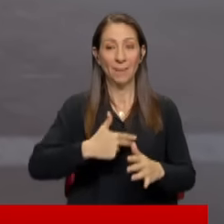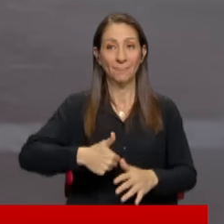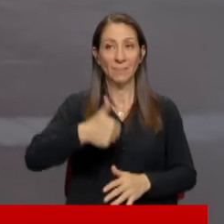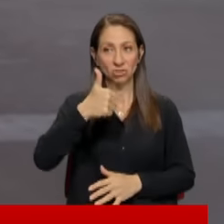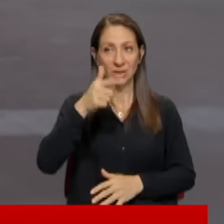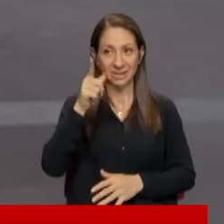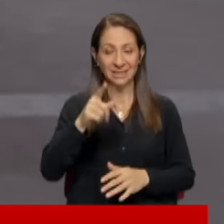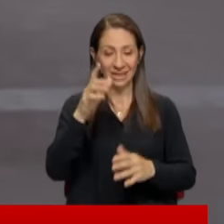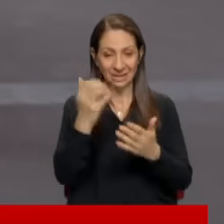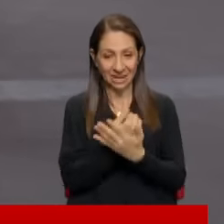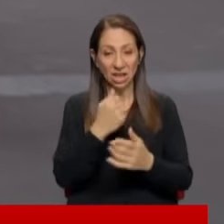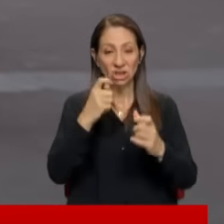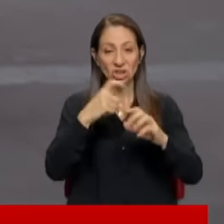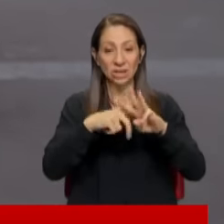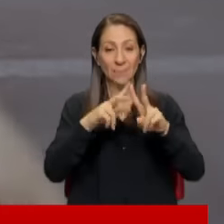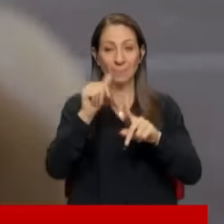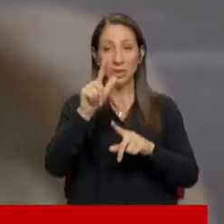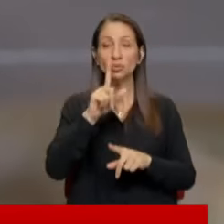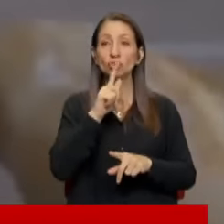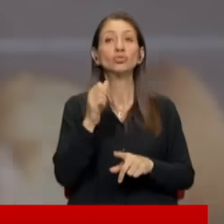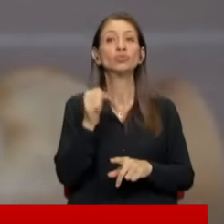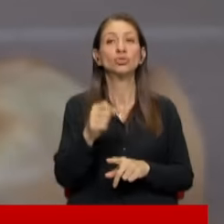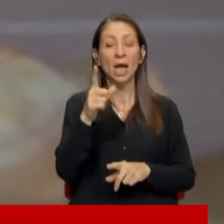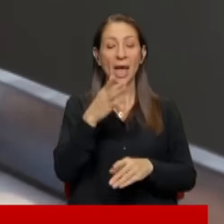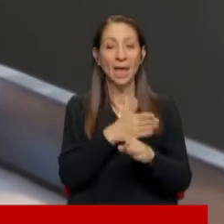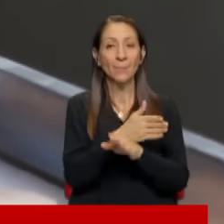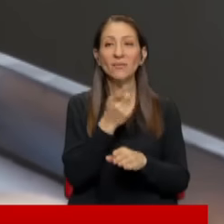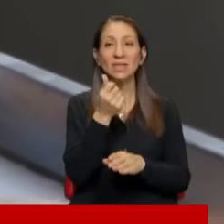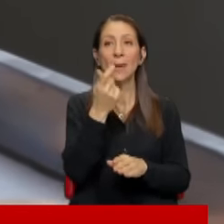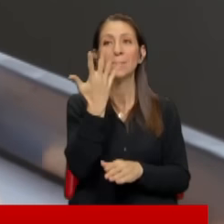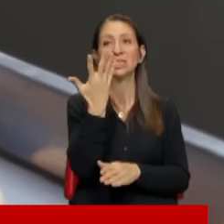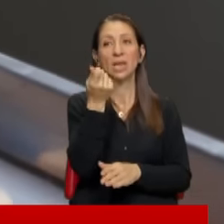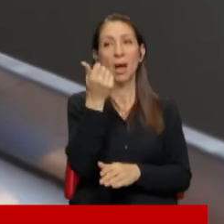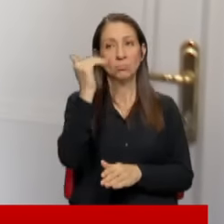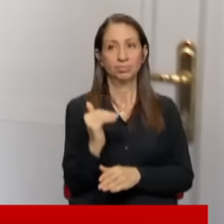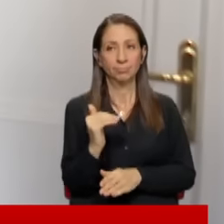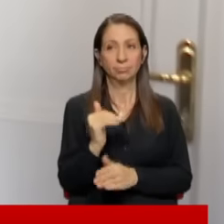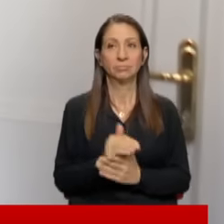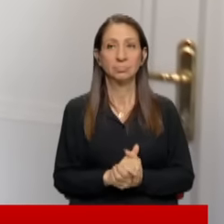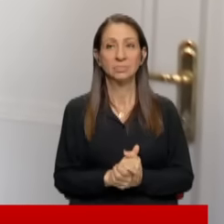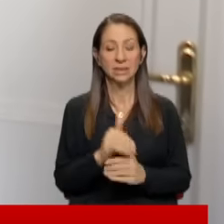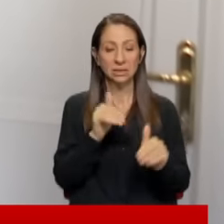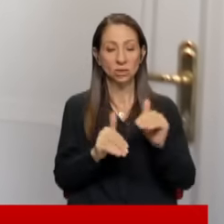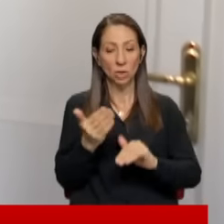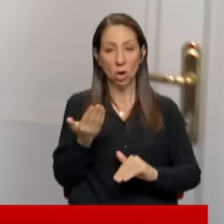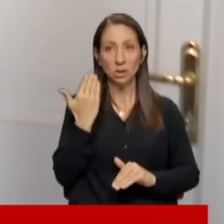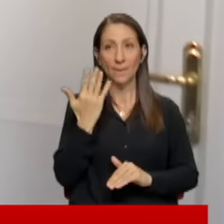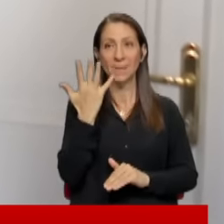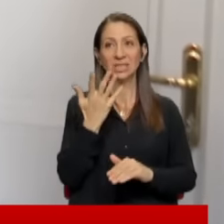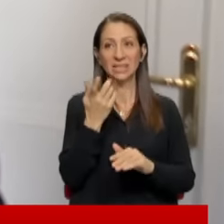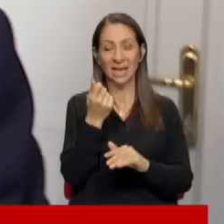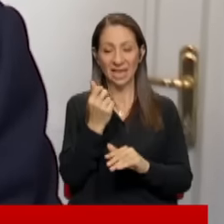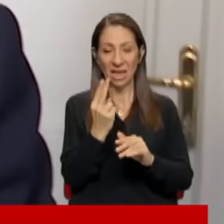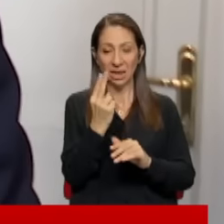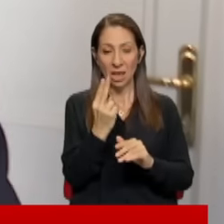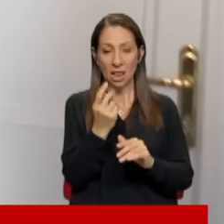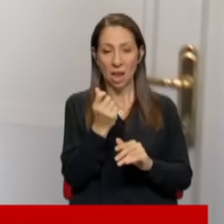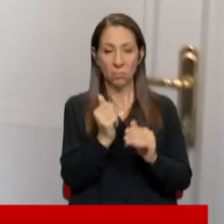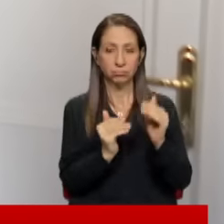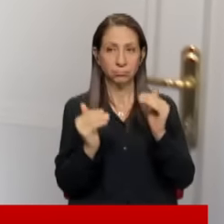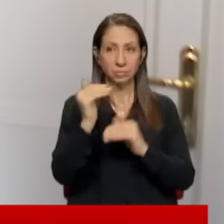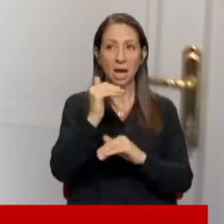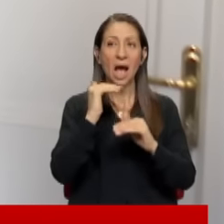Belediye Başkanı seçilen Cemil Tugay sözünü tuttu. Ekmek fiyatı 5 liraya düştü. Seçimden önce 5 liradan 7 liraya